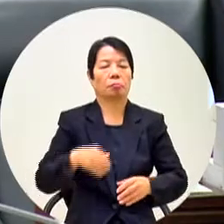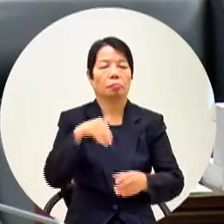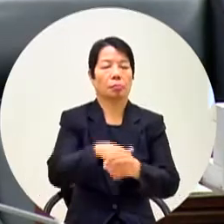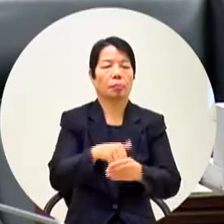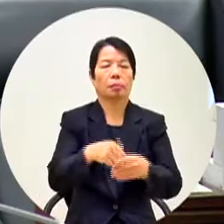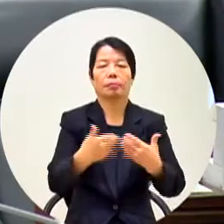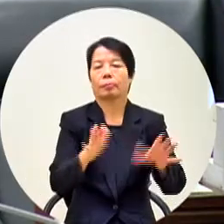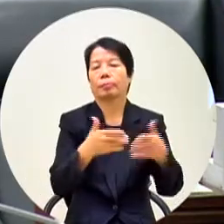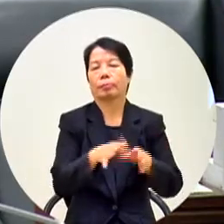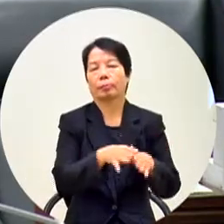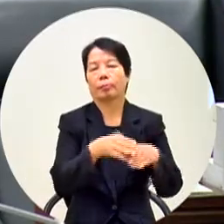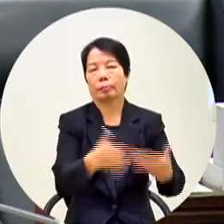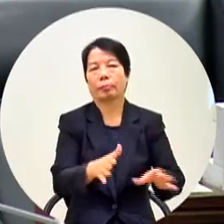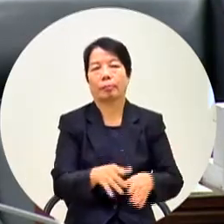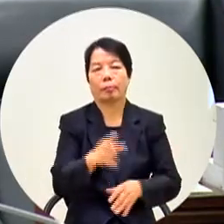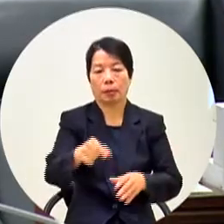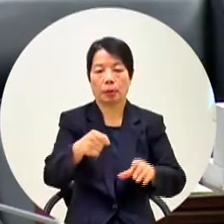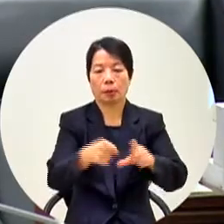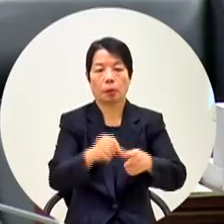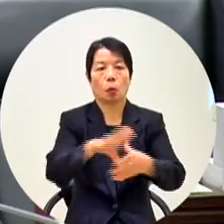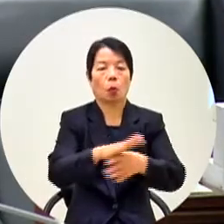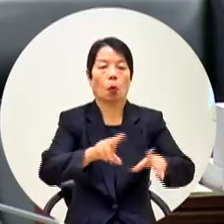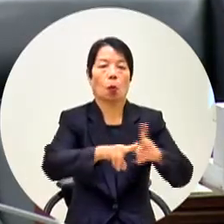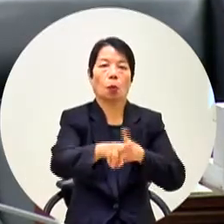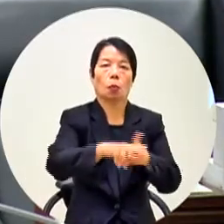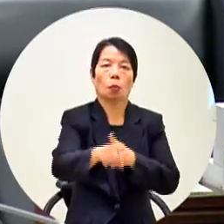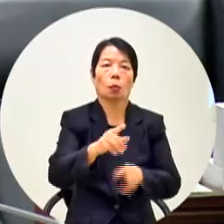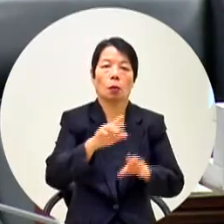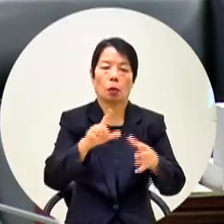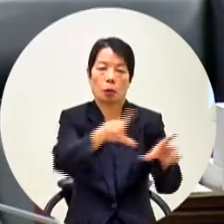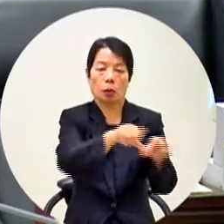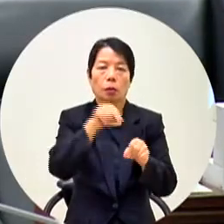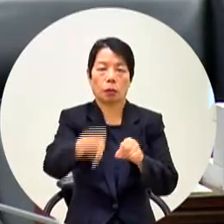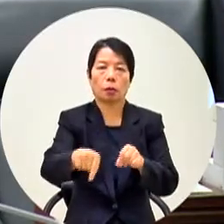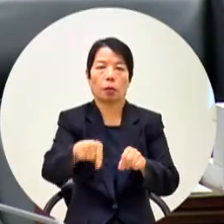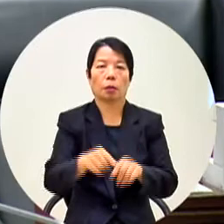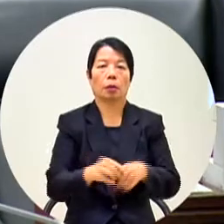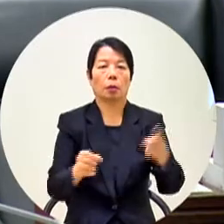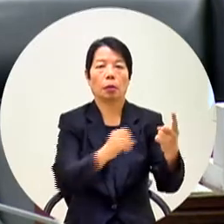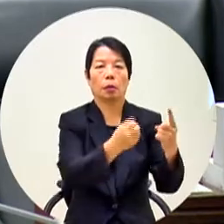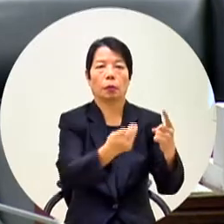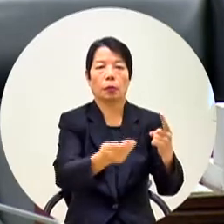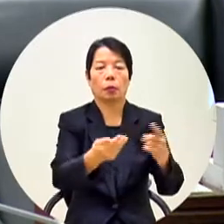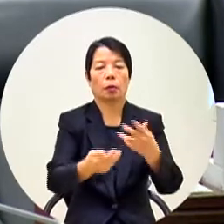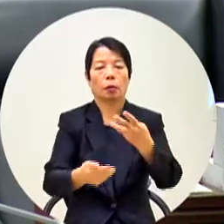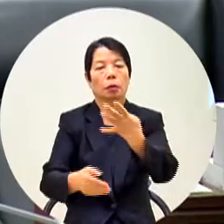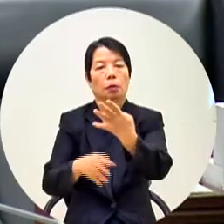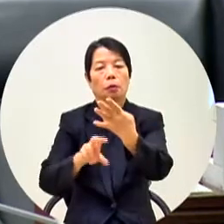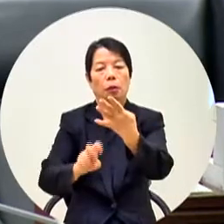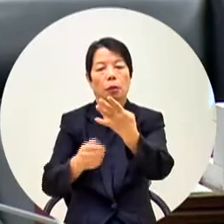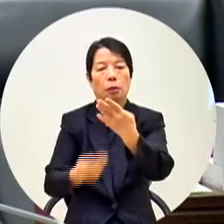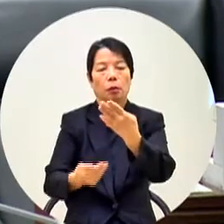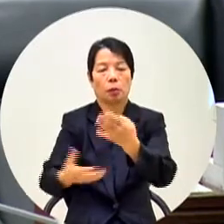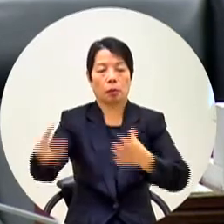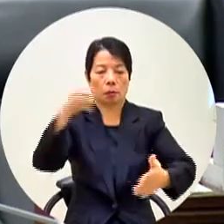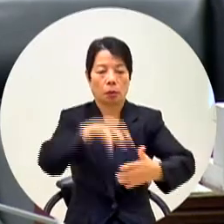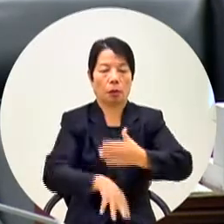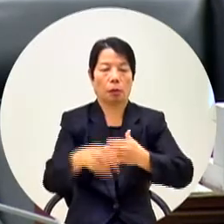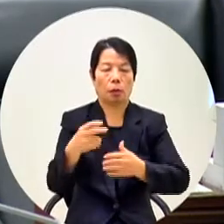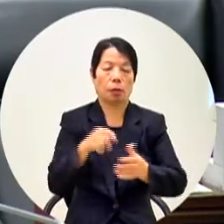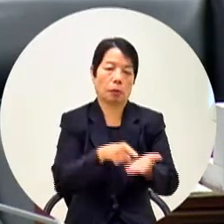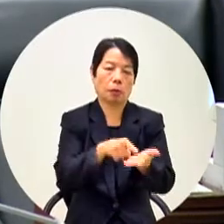文依据过商号109年4月29日纳管申请书办